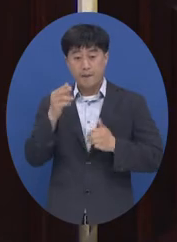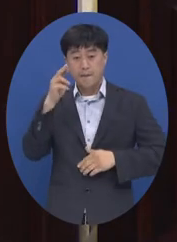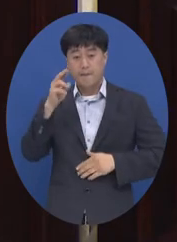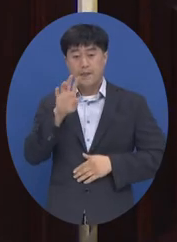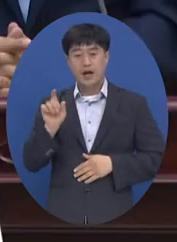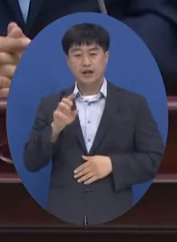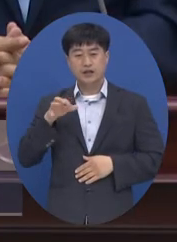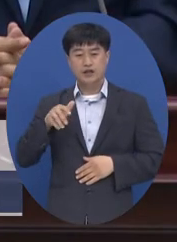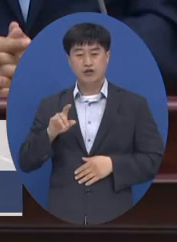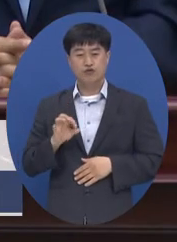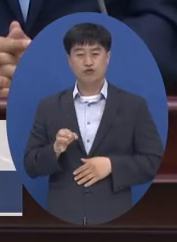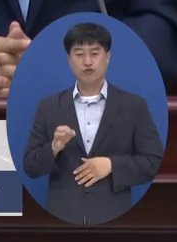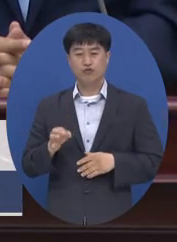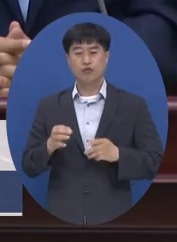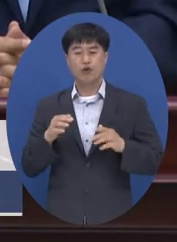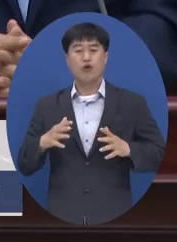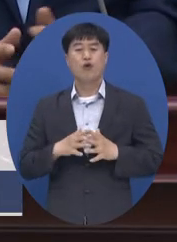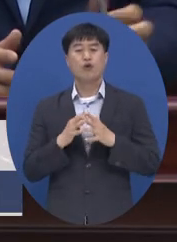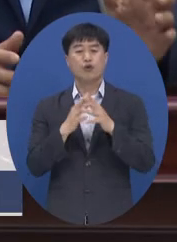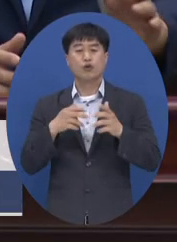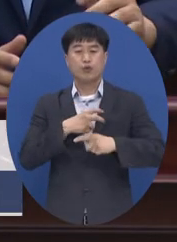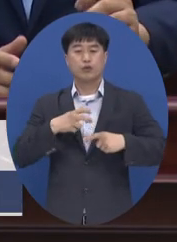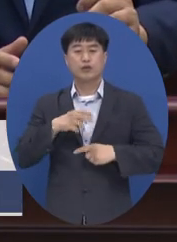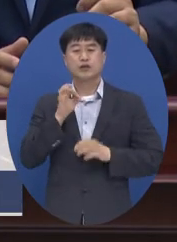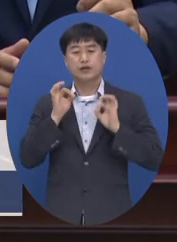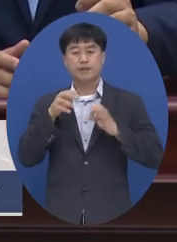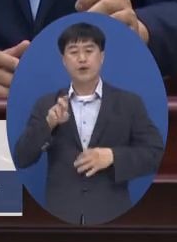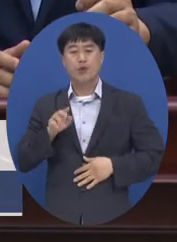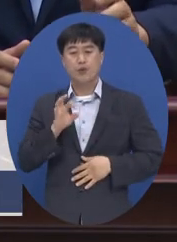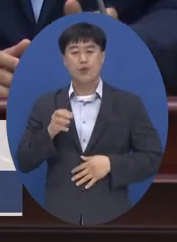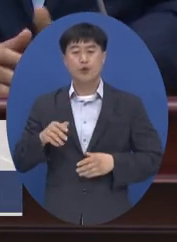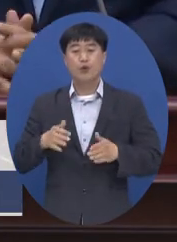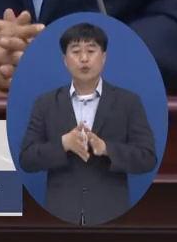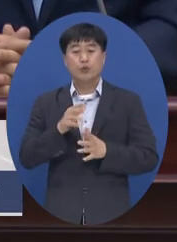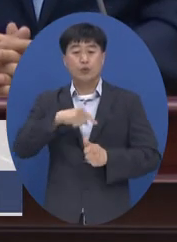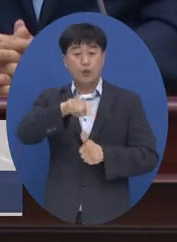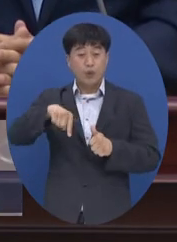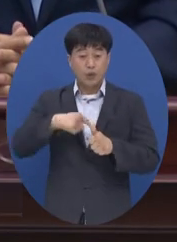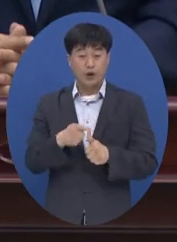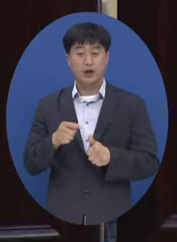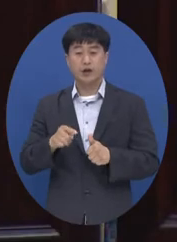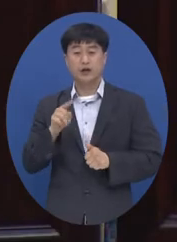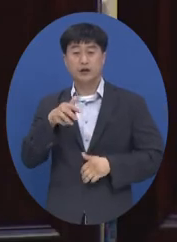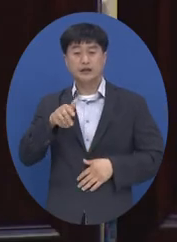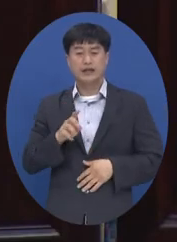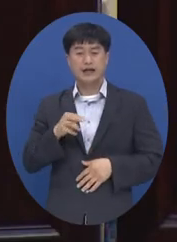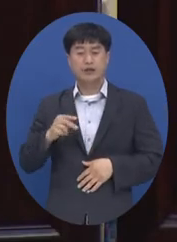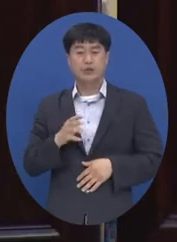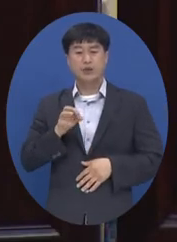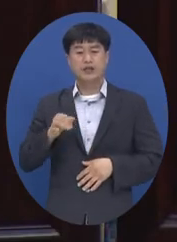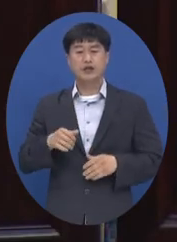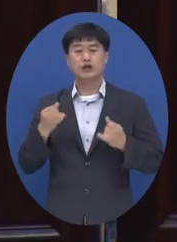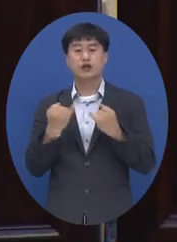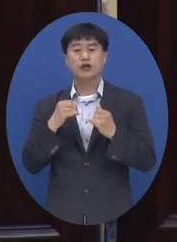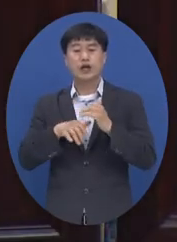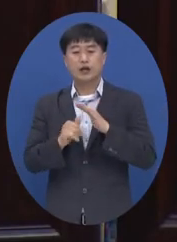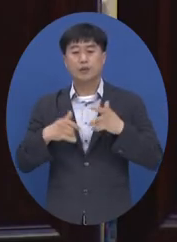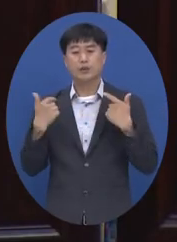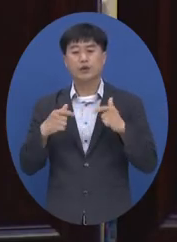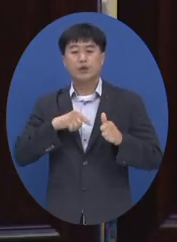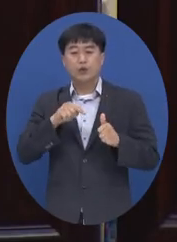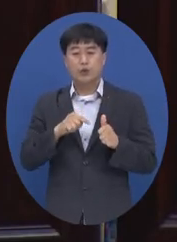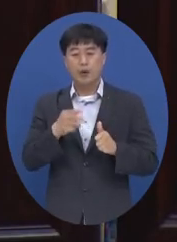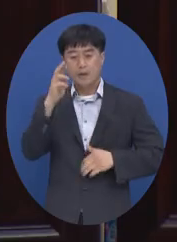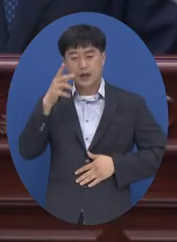훌륭한 건설교통 위원장 에는 김명연 5년 도시환경 위원장 에는 장동 을 이용한 여성가족 평생교육 위원장은